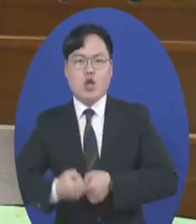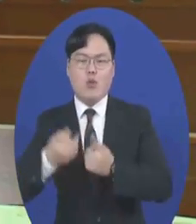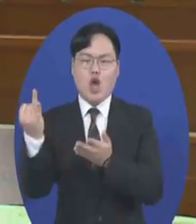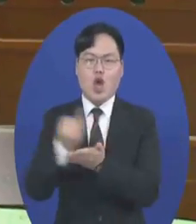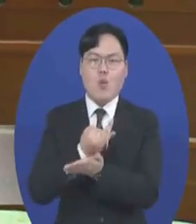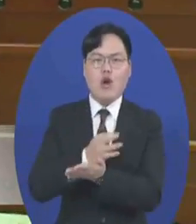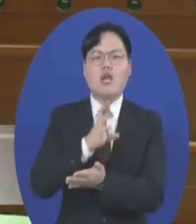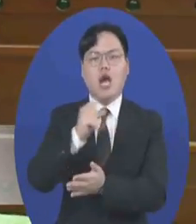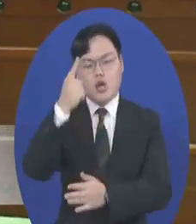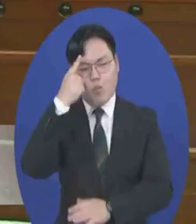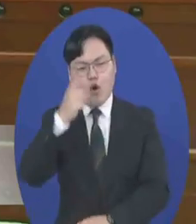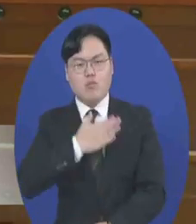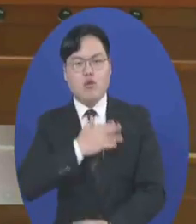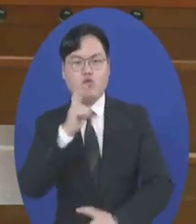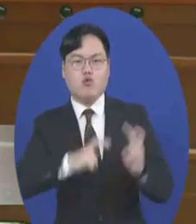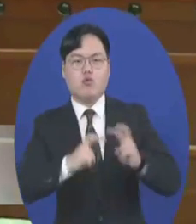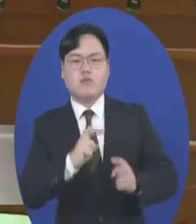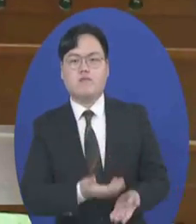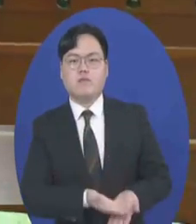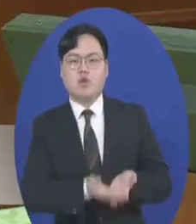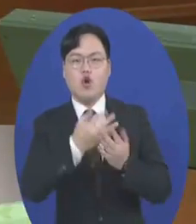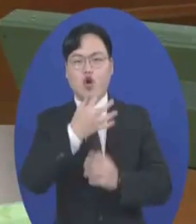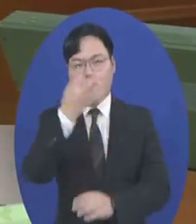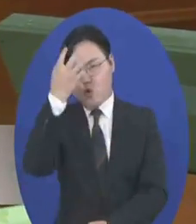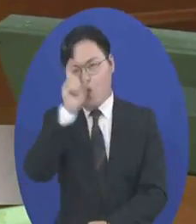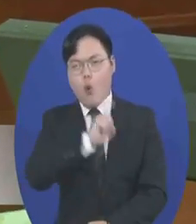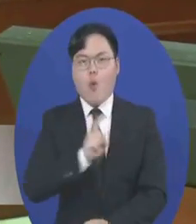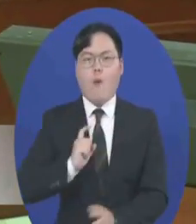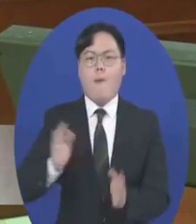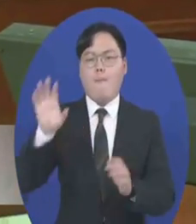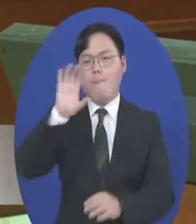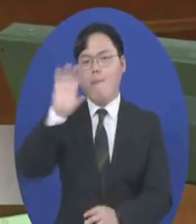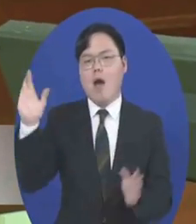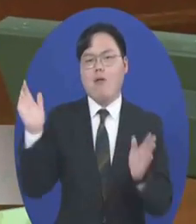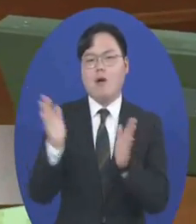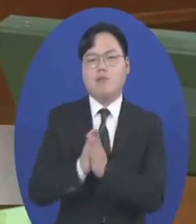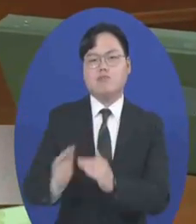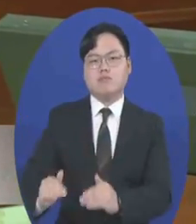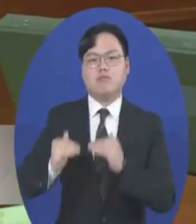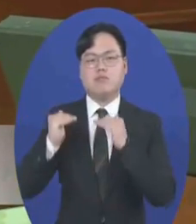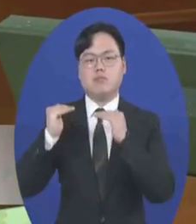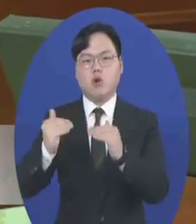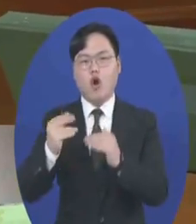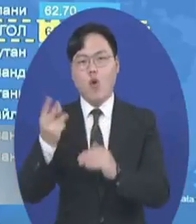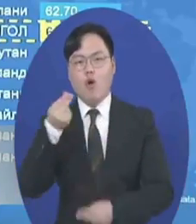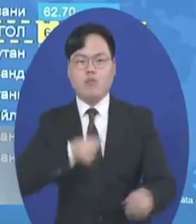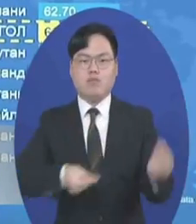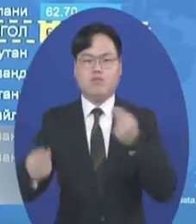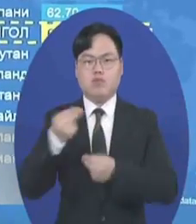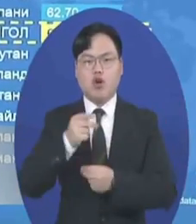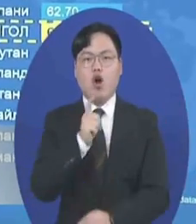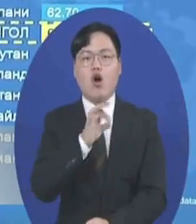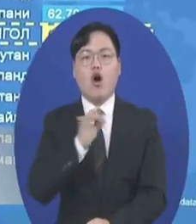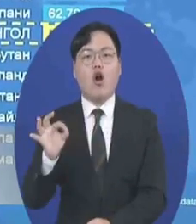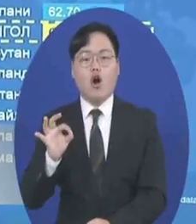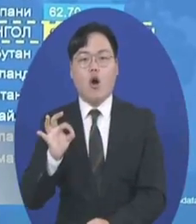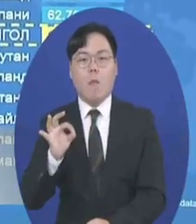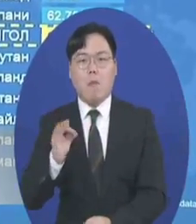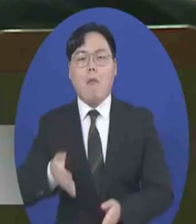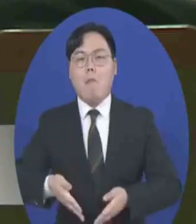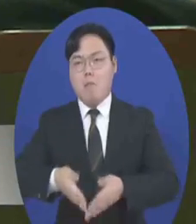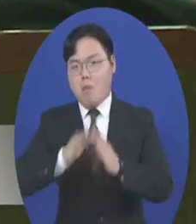орлох үндэсний үйлдвэрлэлийг дэмжиж, төр хувийн хвшлийн түншлэлийг бэхжүүлж, хөрөнгө оруулалтыг нэмэгдүүлэх үндэсний хороо байгуулна гэж